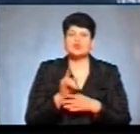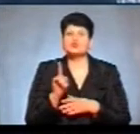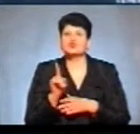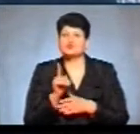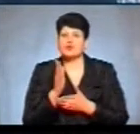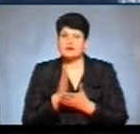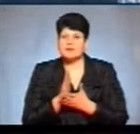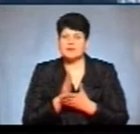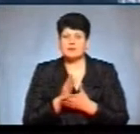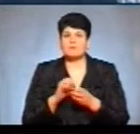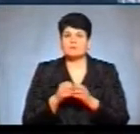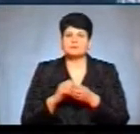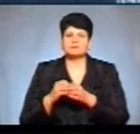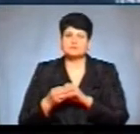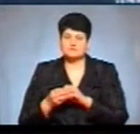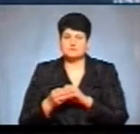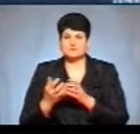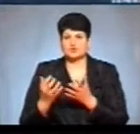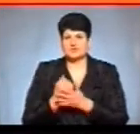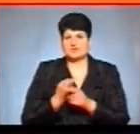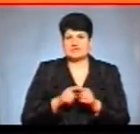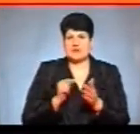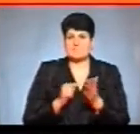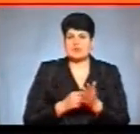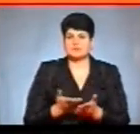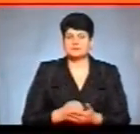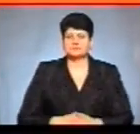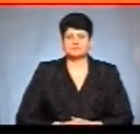є каменем спотикання у досягненні такої мети?